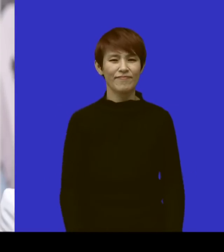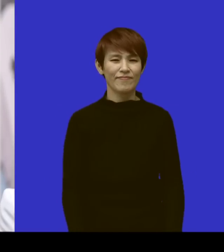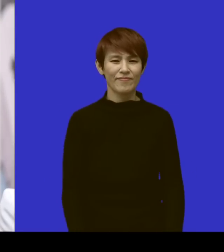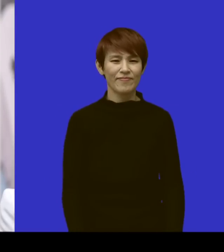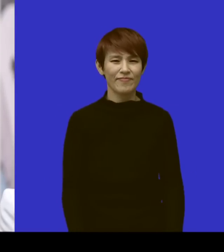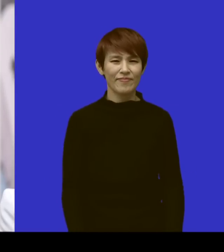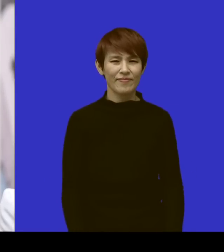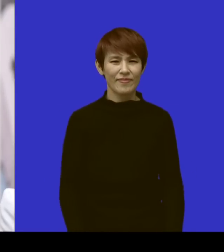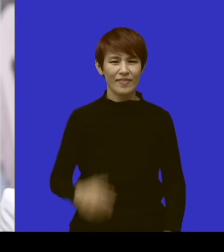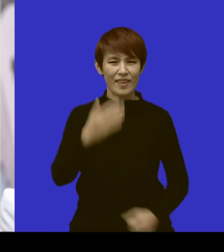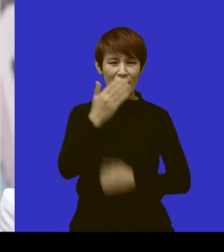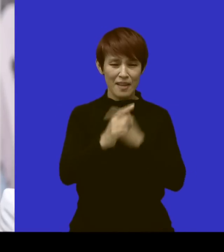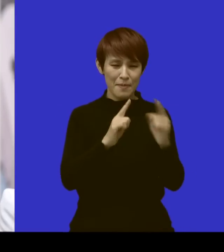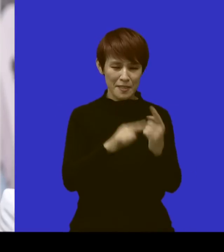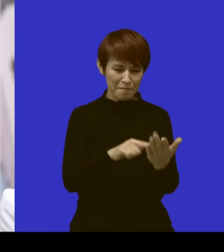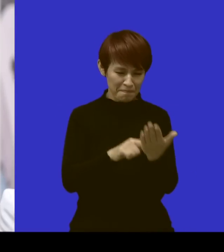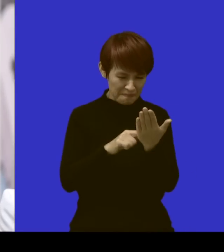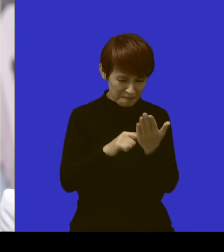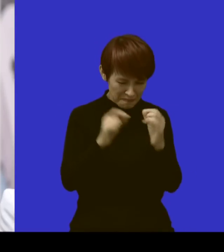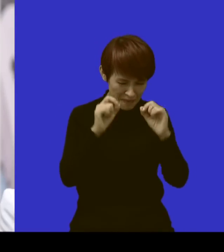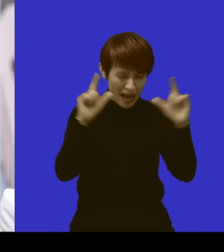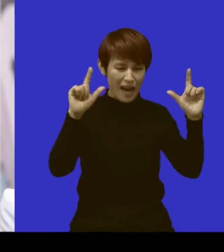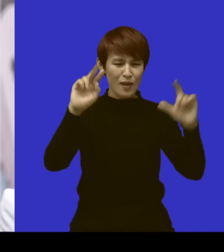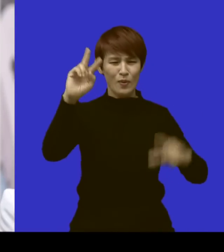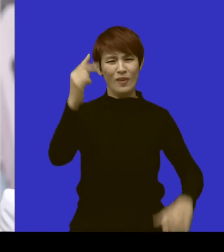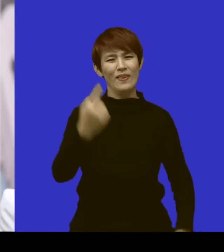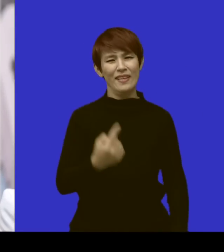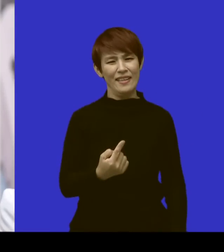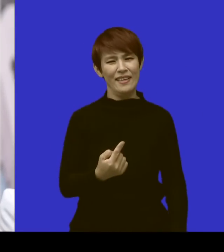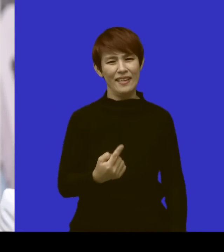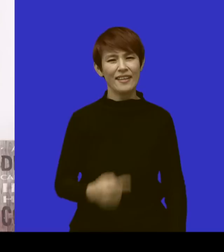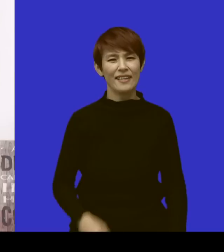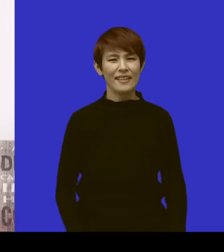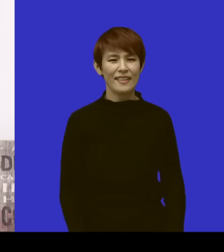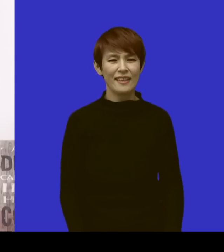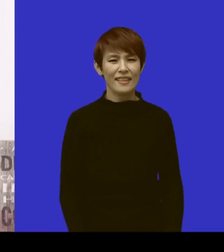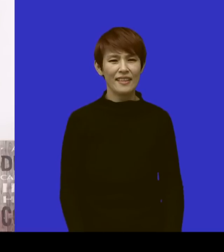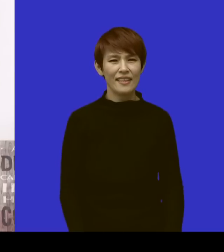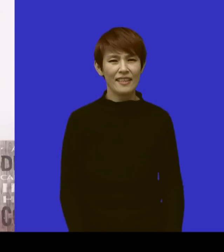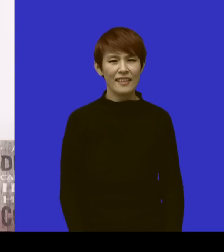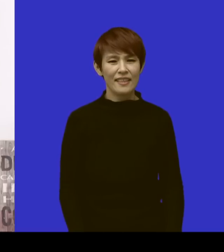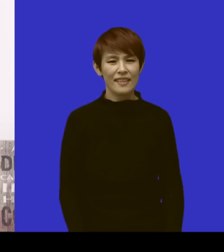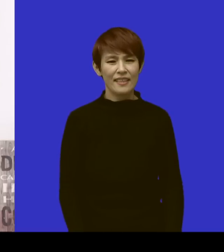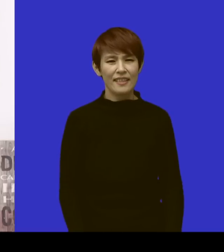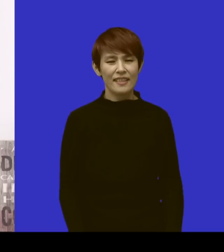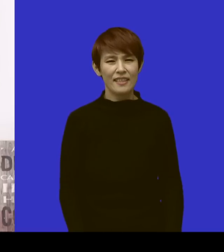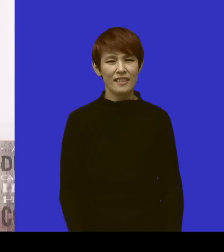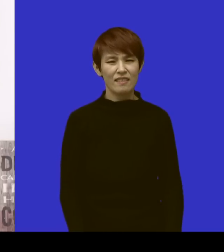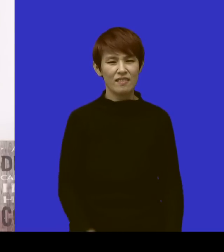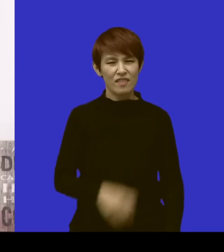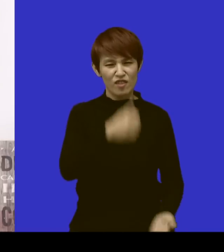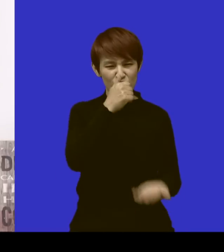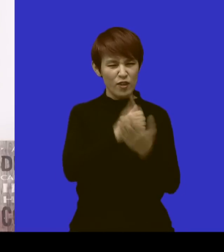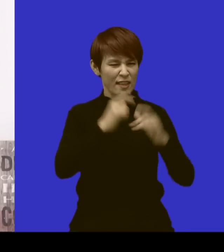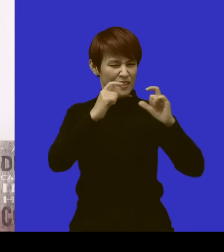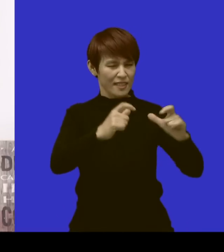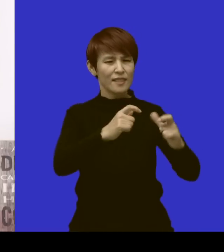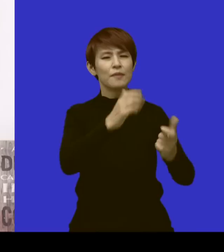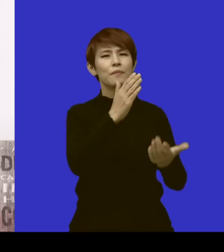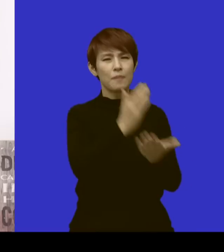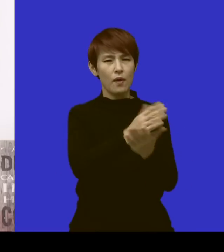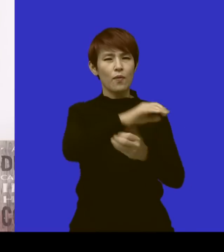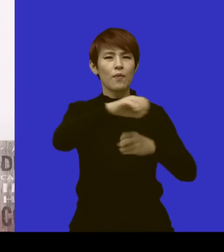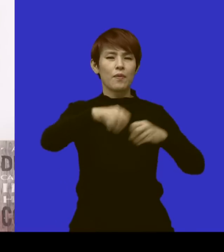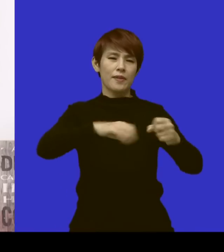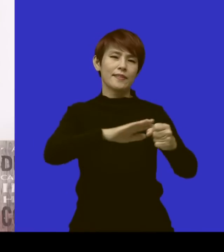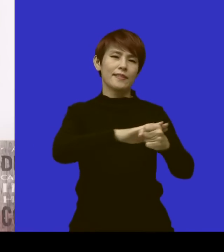말씀에 깨서 다시 돌아오는 그러니까 다를 바 없다. 뭔가 정죄를 할 게 아니라 오히려 더